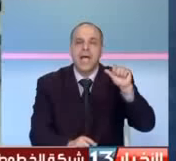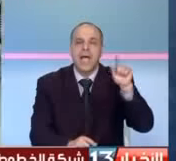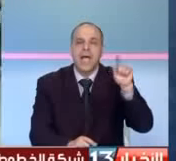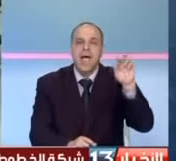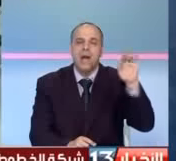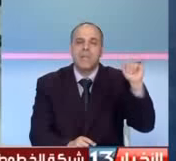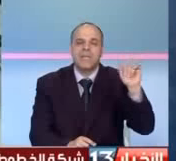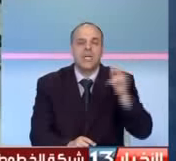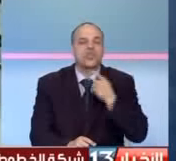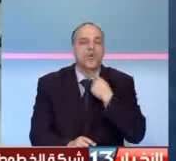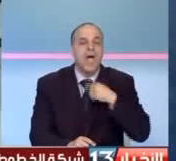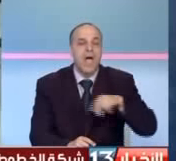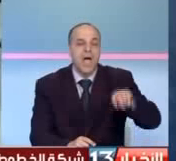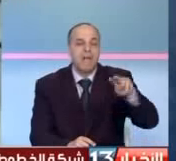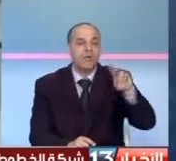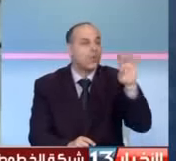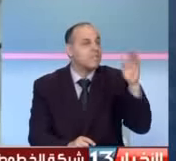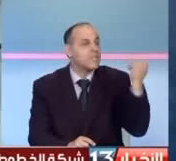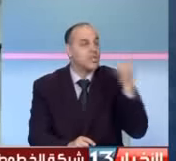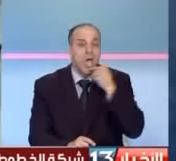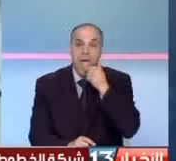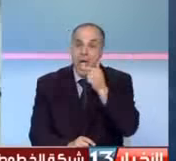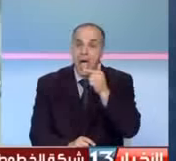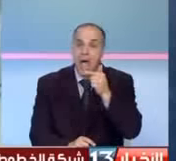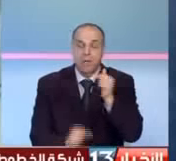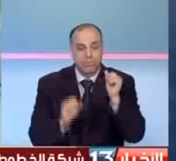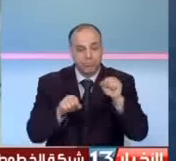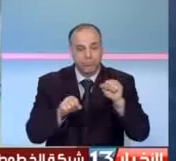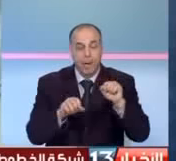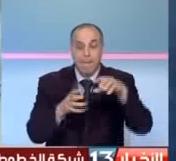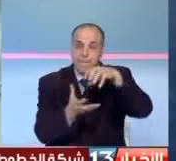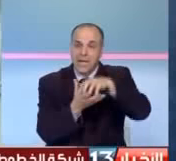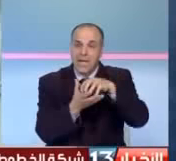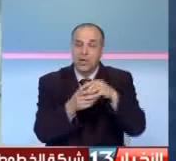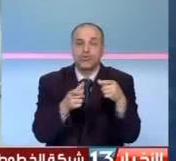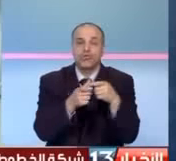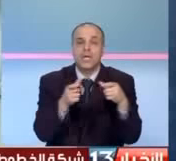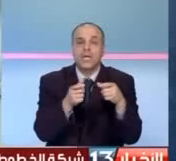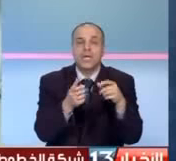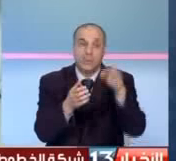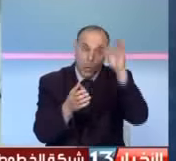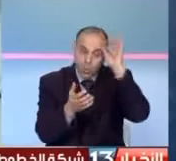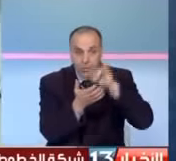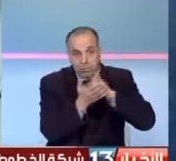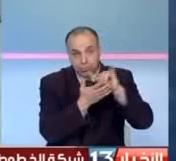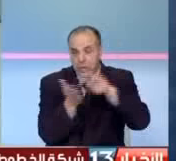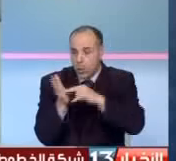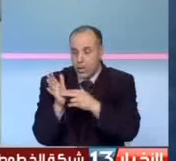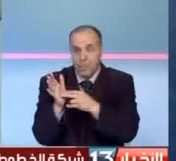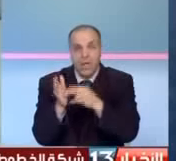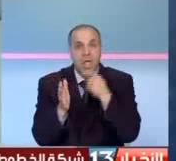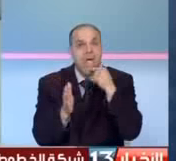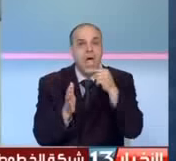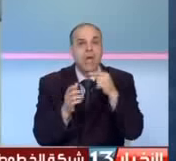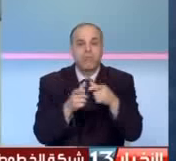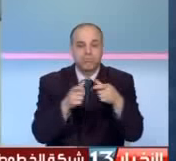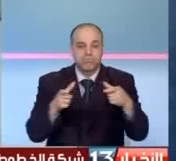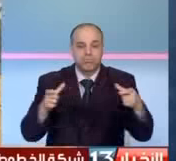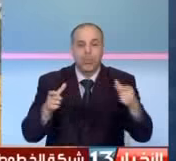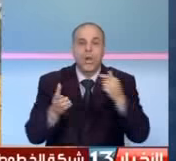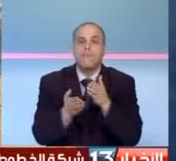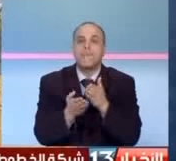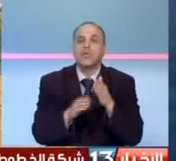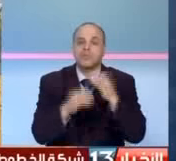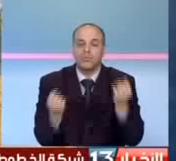منذ جوان 2015، وسيمكن هذا المركز شركة الخطوط التونسية الفنية من توسعة